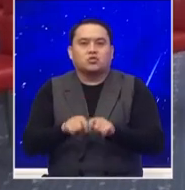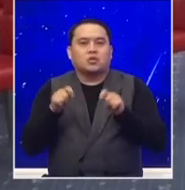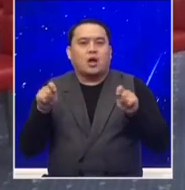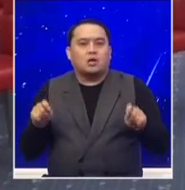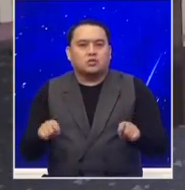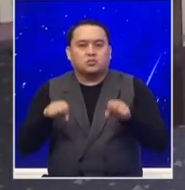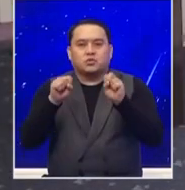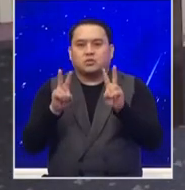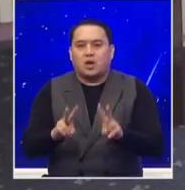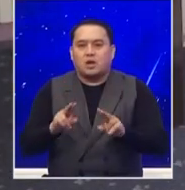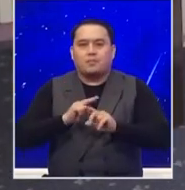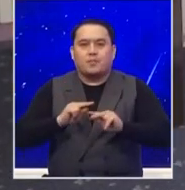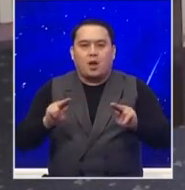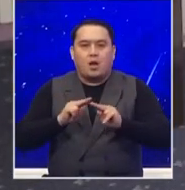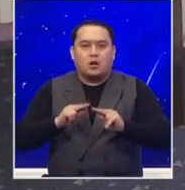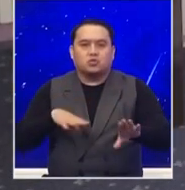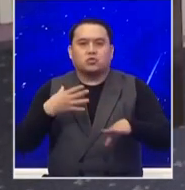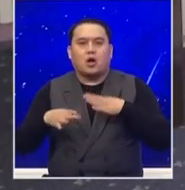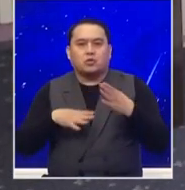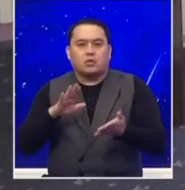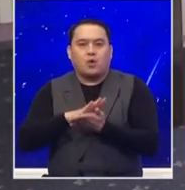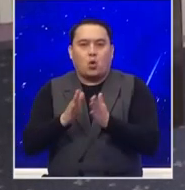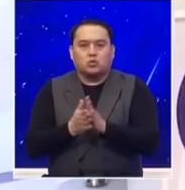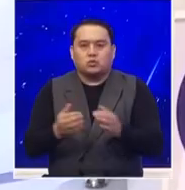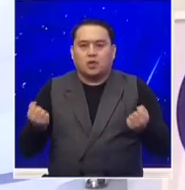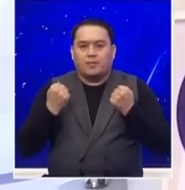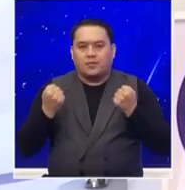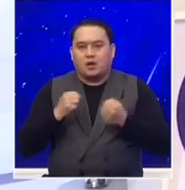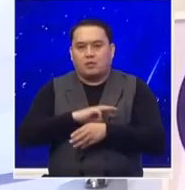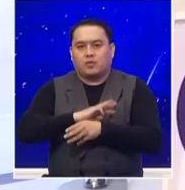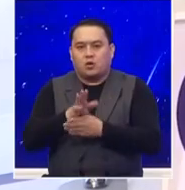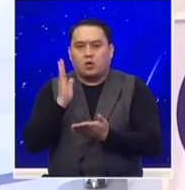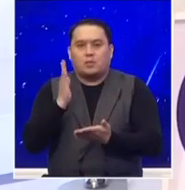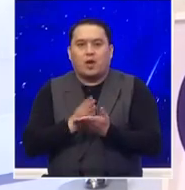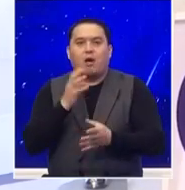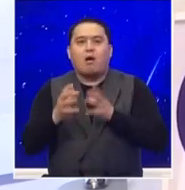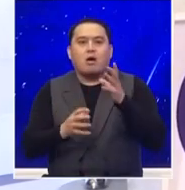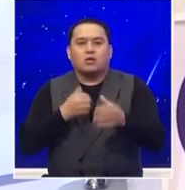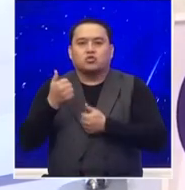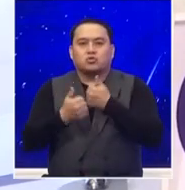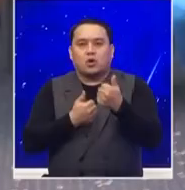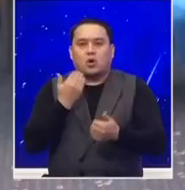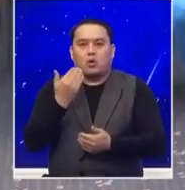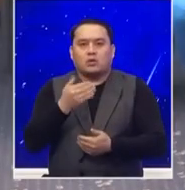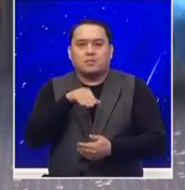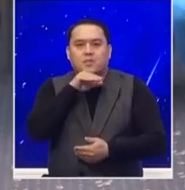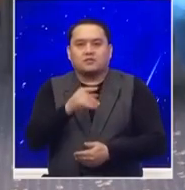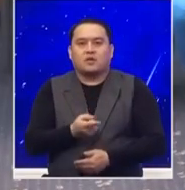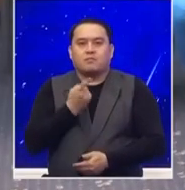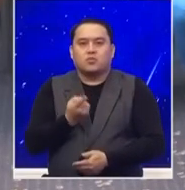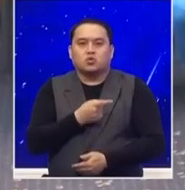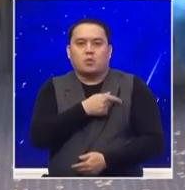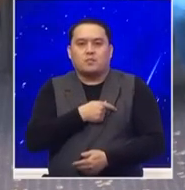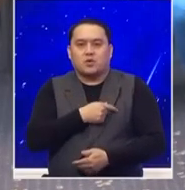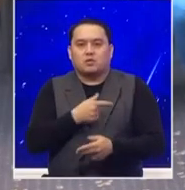Ал мамандандырылған мектепте олардың жаттығуына барлық спорт жабдықтары бар. Халықаралық жарыстарға оларды білікті жаттықтырушылар